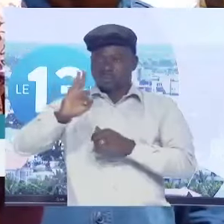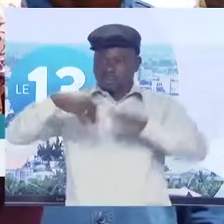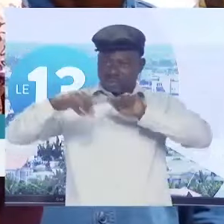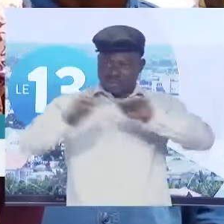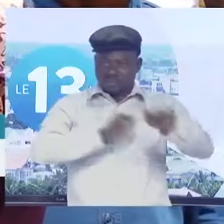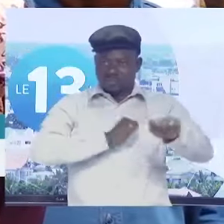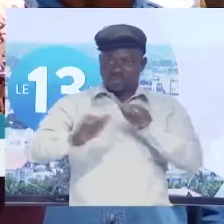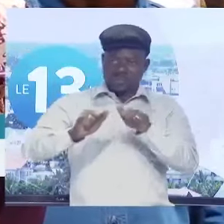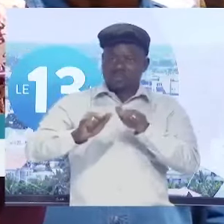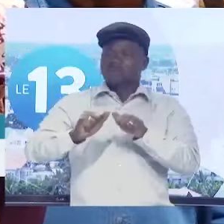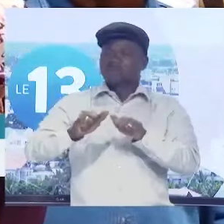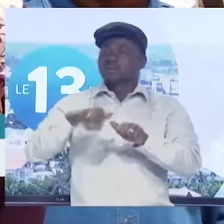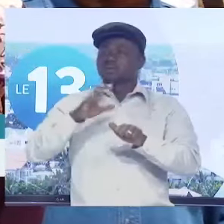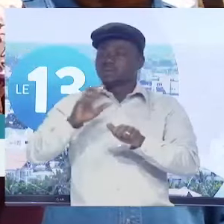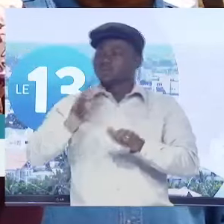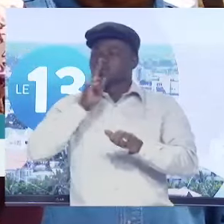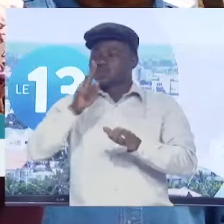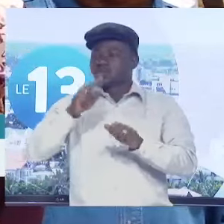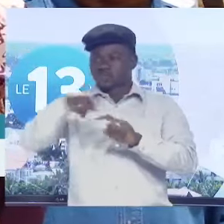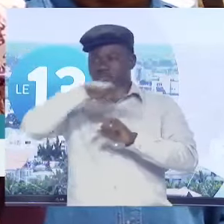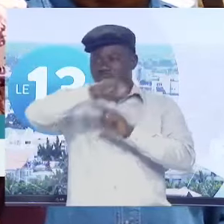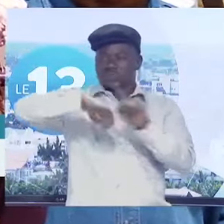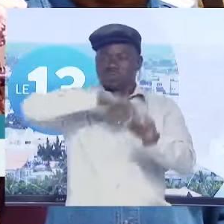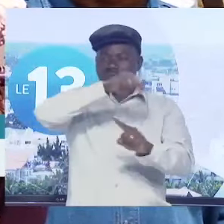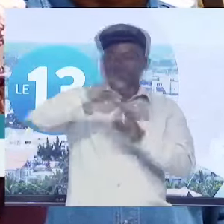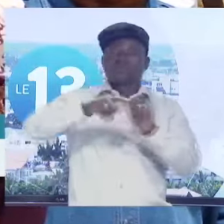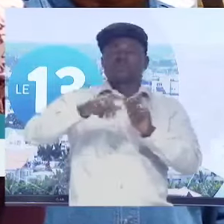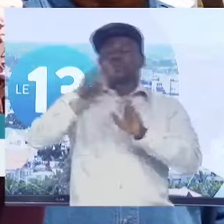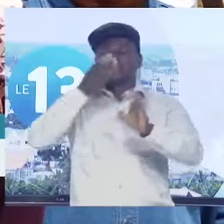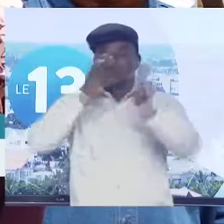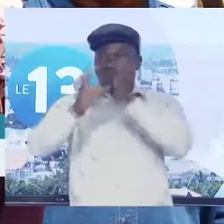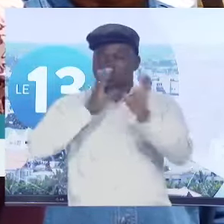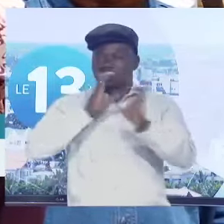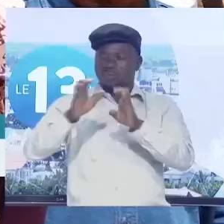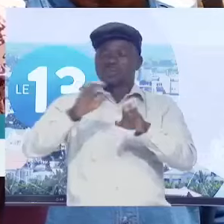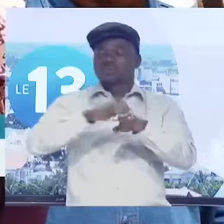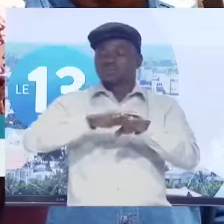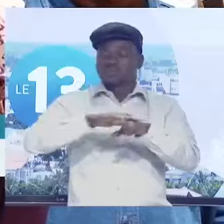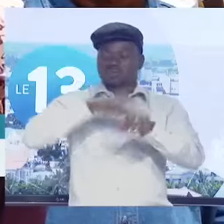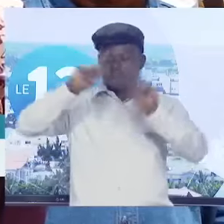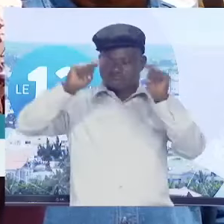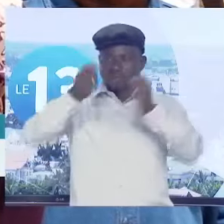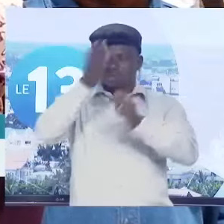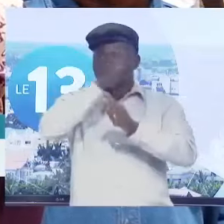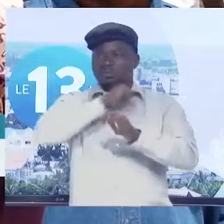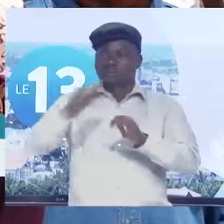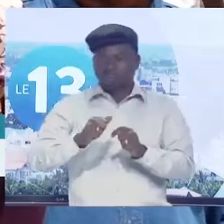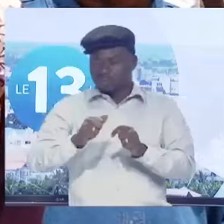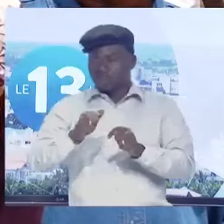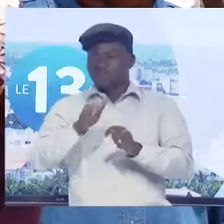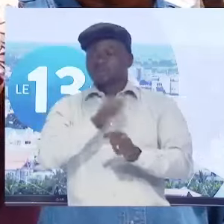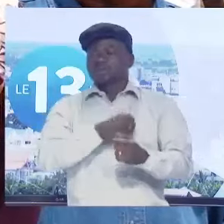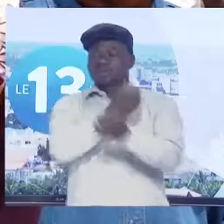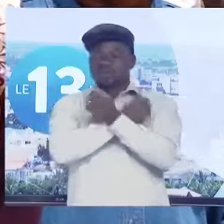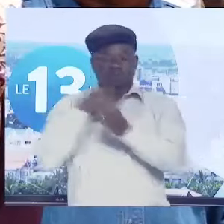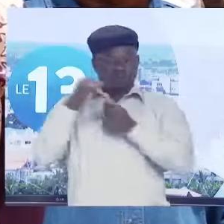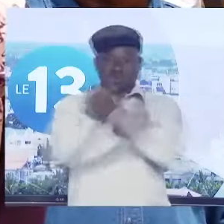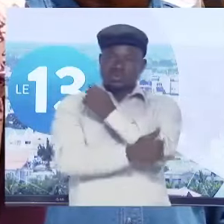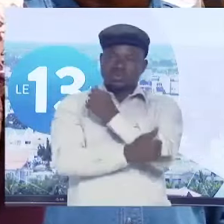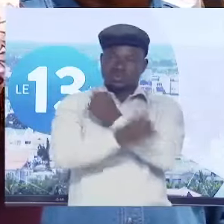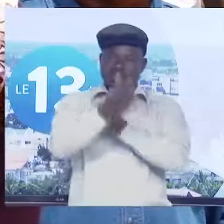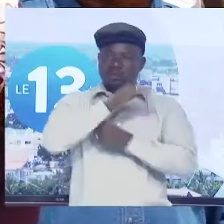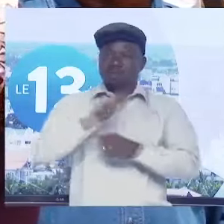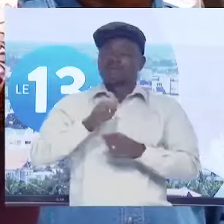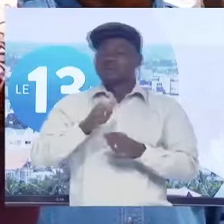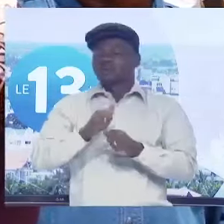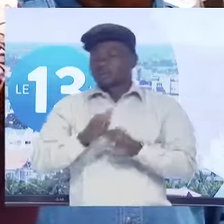essentiellement autour donc des actions de communication sur des thèmes comme le civisme, la citoyenneté, la culture, la paix, mais également donc